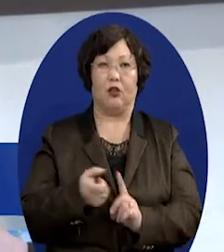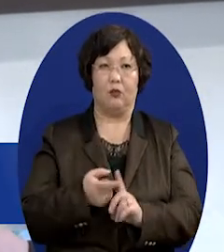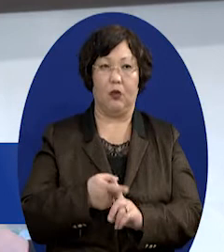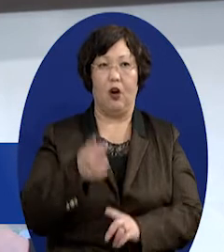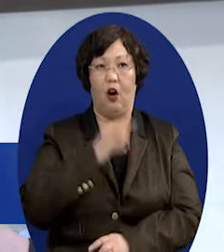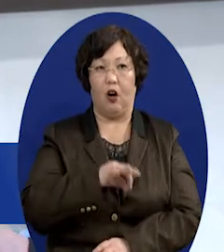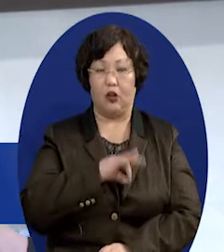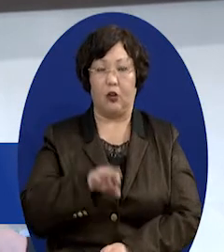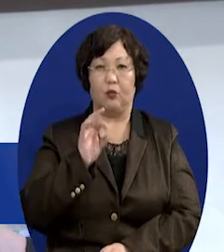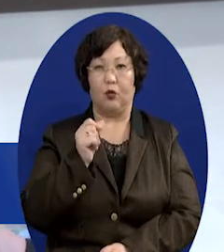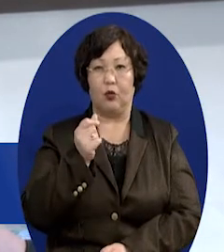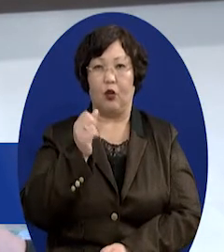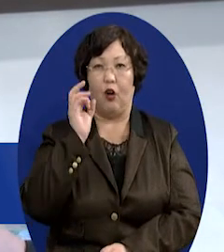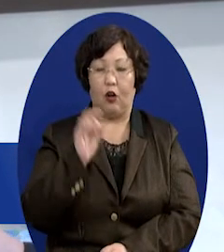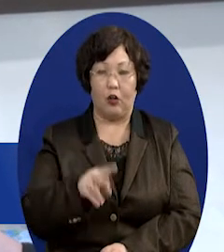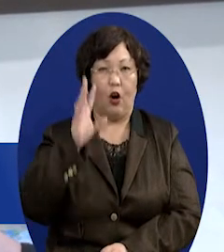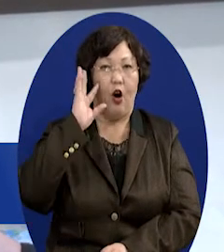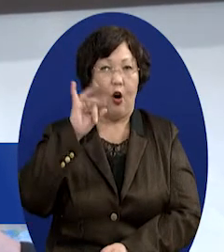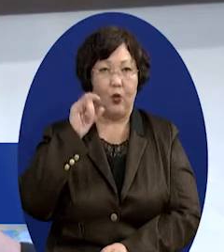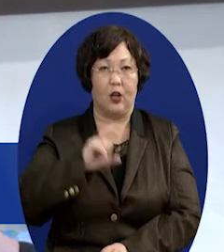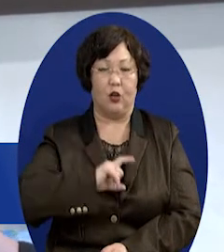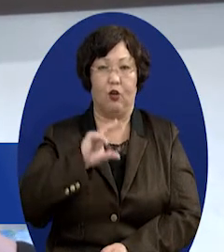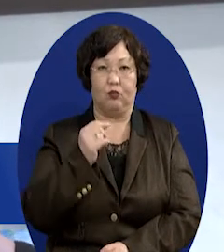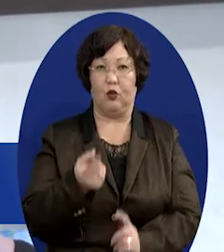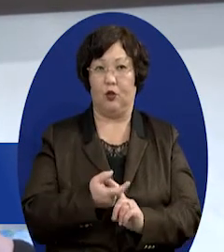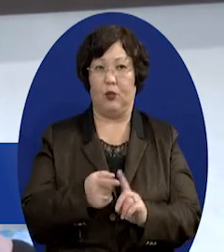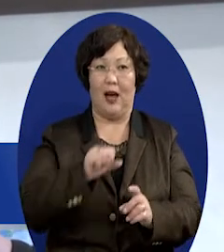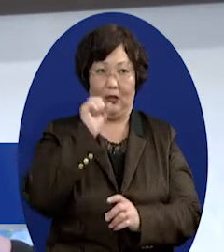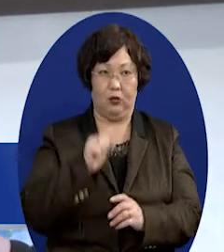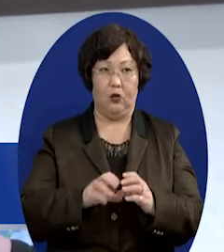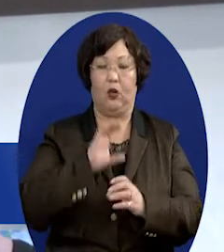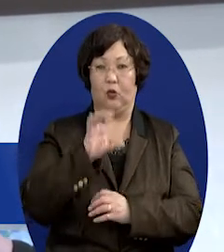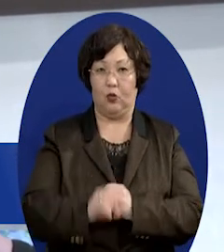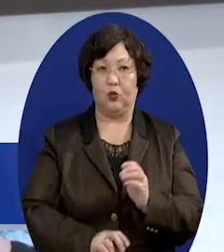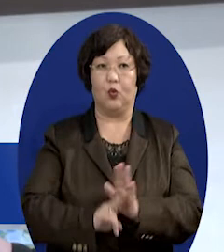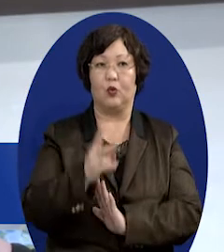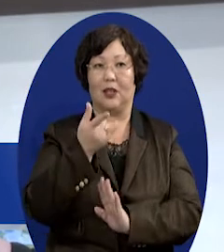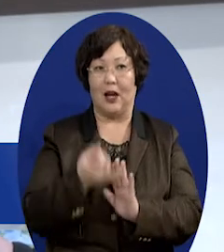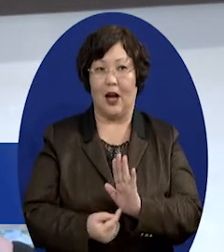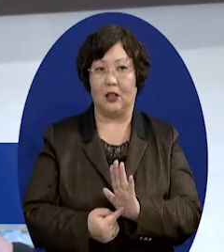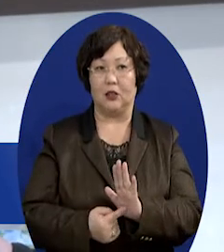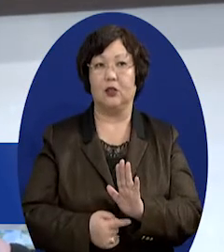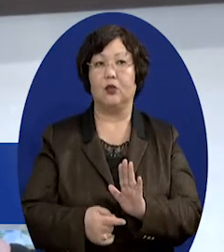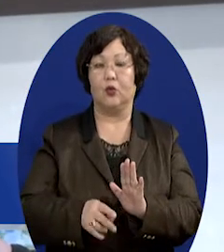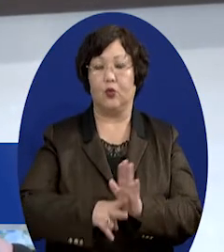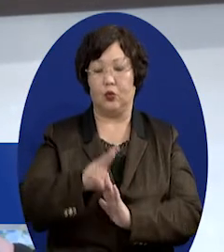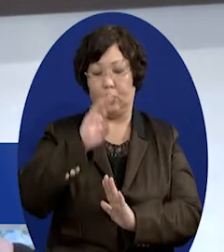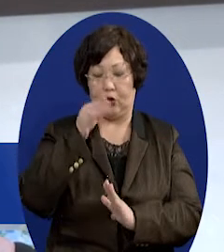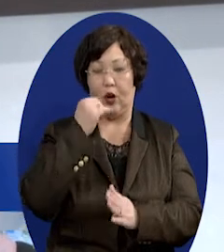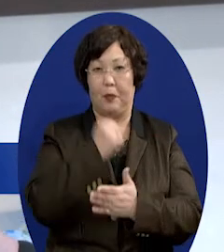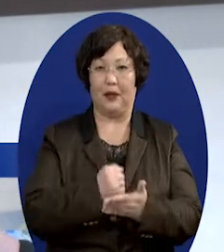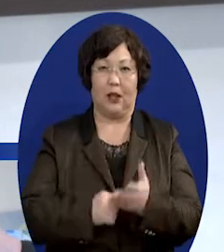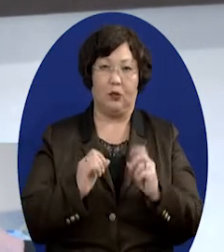олох дээрэс нь оюуны өмчтэй холбоотой асуудлууд олон улсад гарал үүслийг баталгаажуулна гэсэн үг. За Монголдо